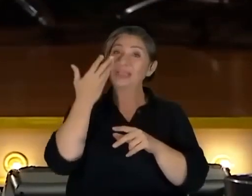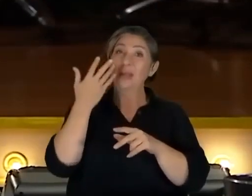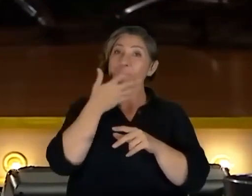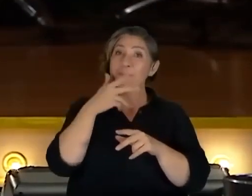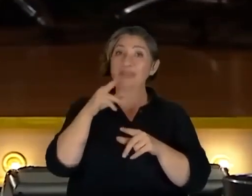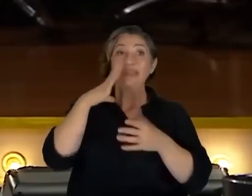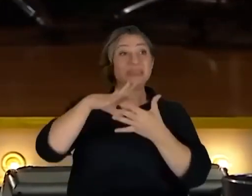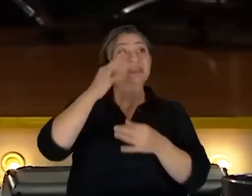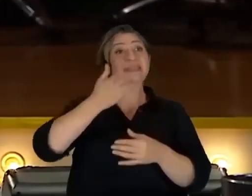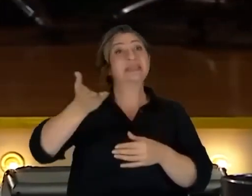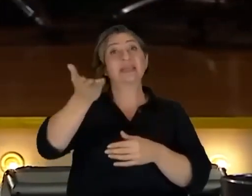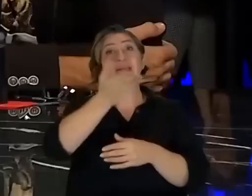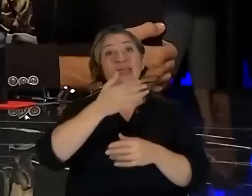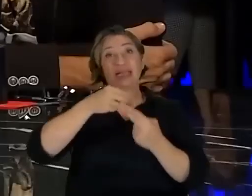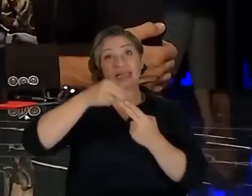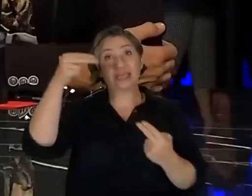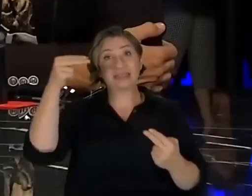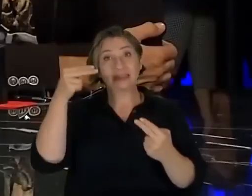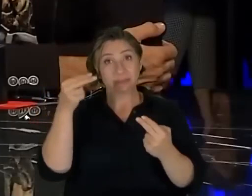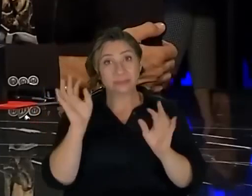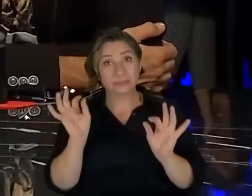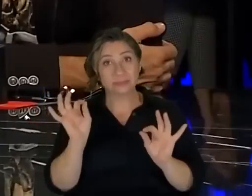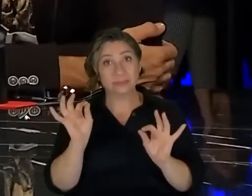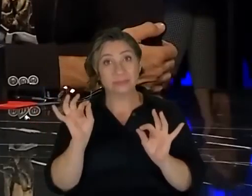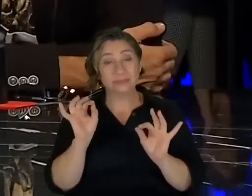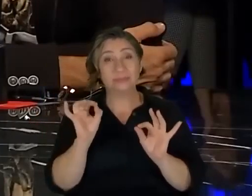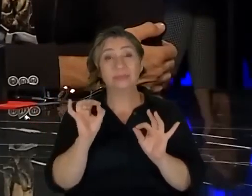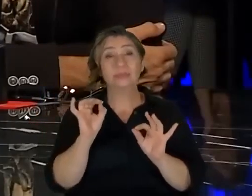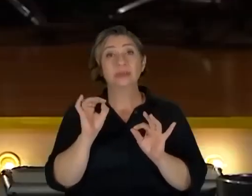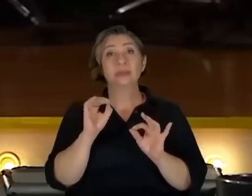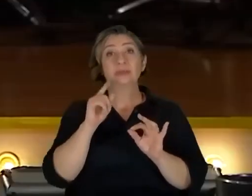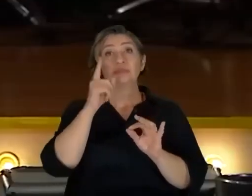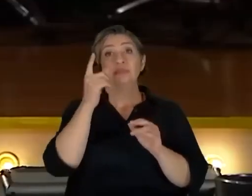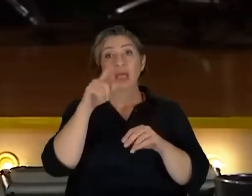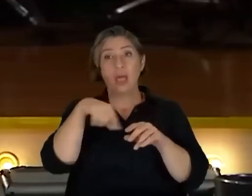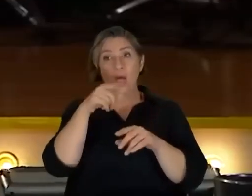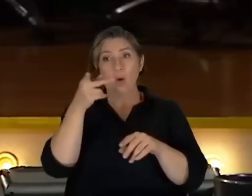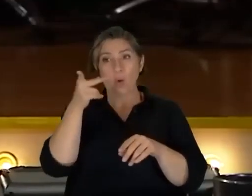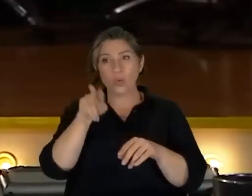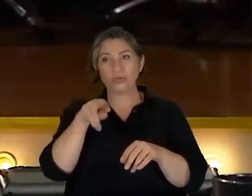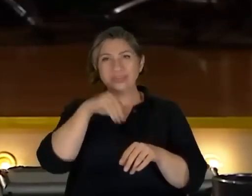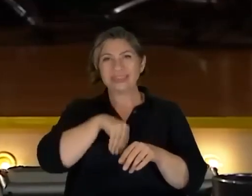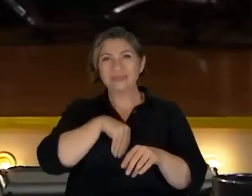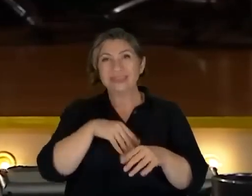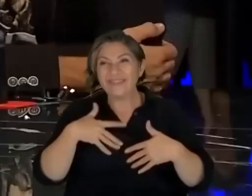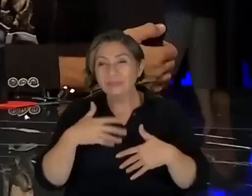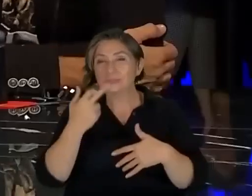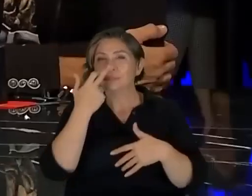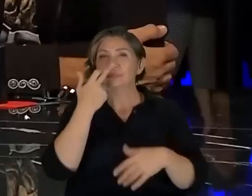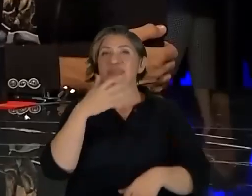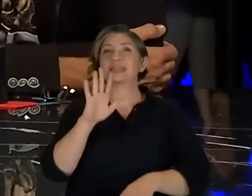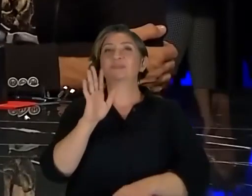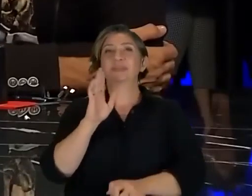sinema seyircisine benzeyen İnsanların hikayesi değil mi? Evet. Aşka bir ara sen ölüyorsun sanıp sevindim ama öyle bir şey olmuyor